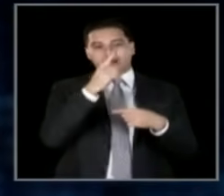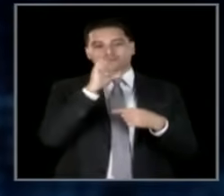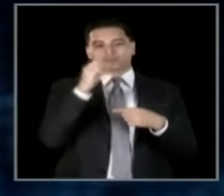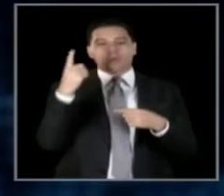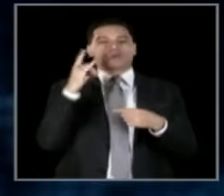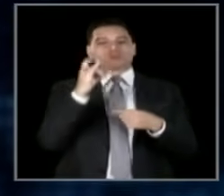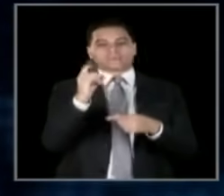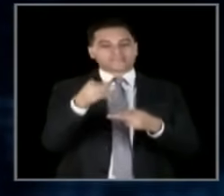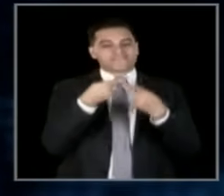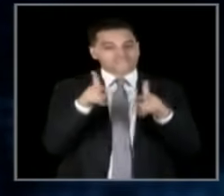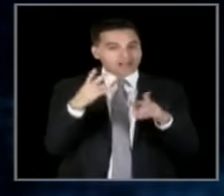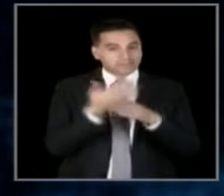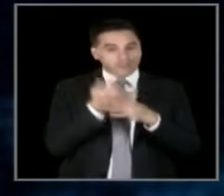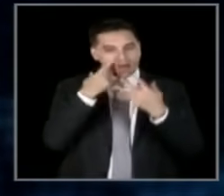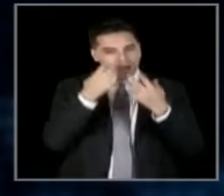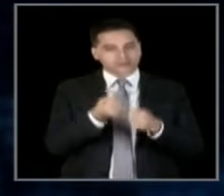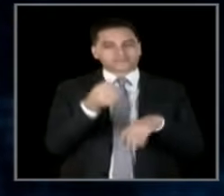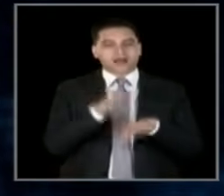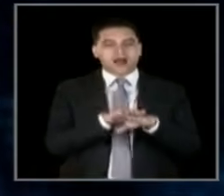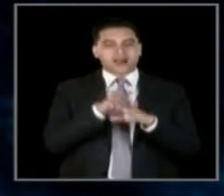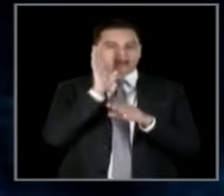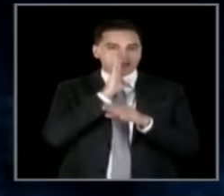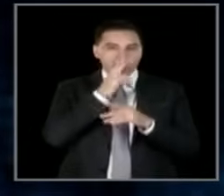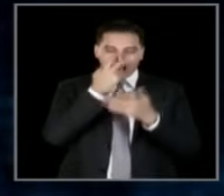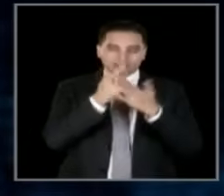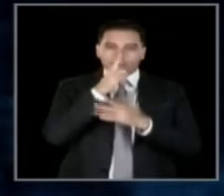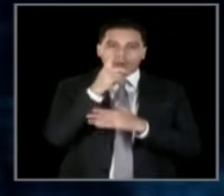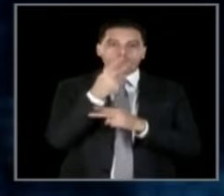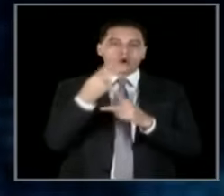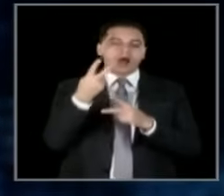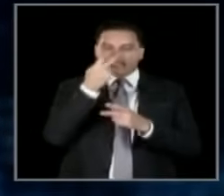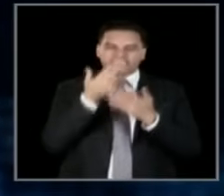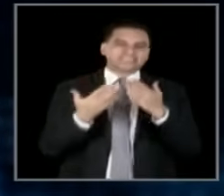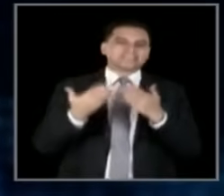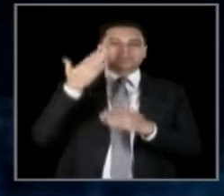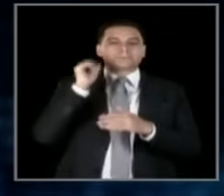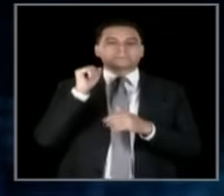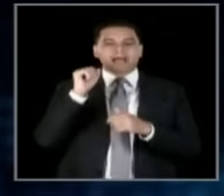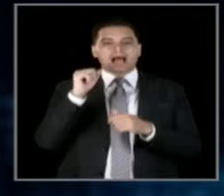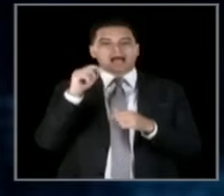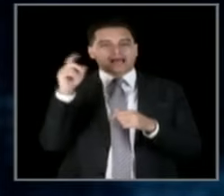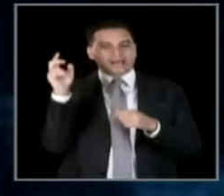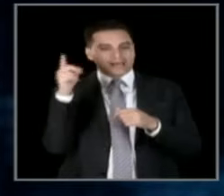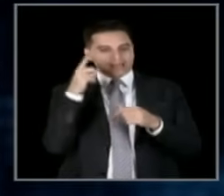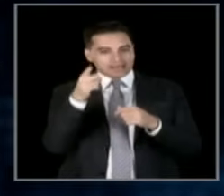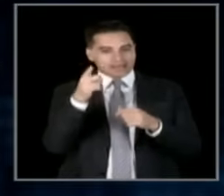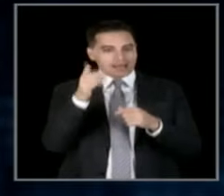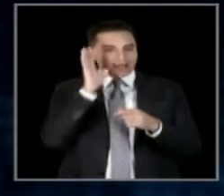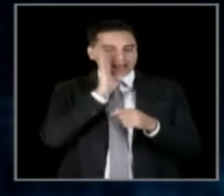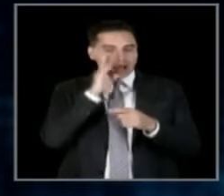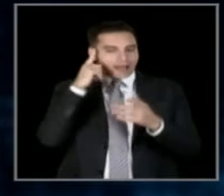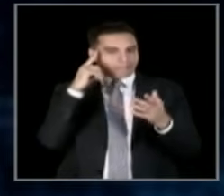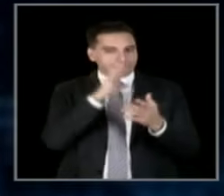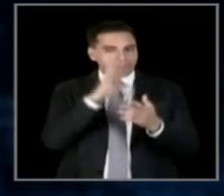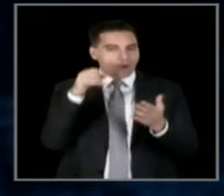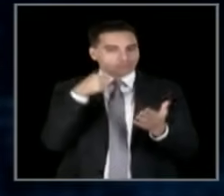1951. تهدف المدرسة للحفاظ على التراث الأرمني واللغة والثقافة لأبنائها. حصلت المدرسة على العديد من